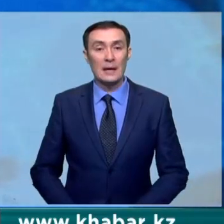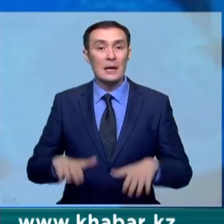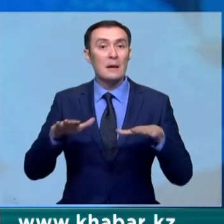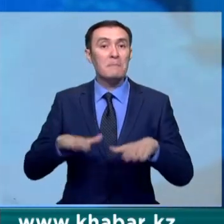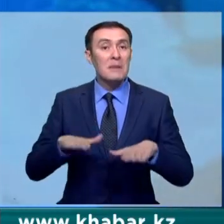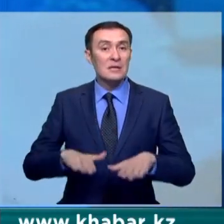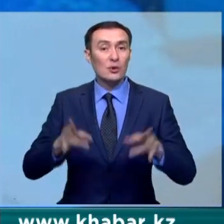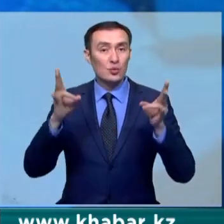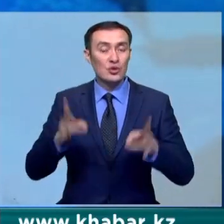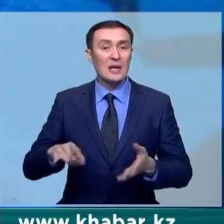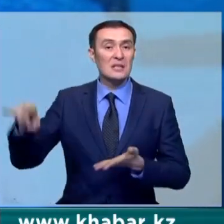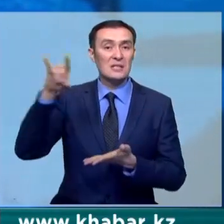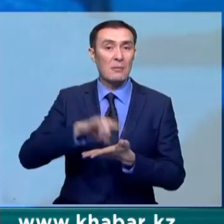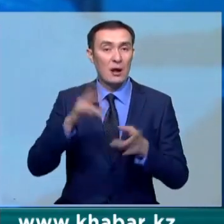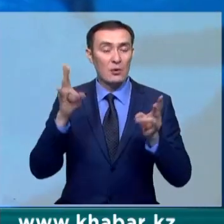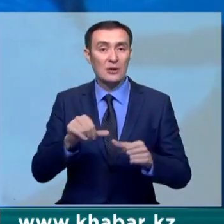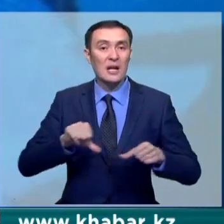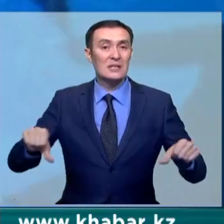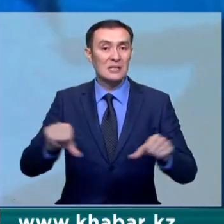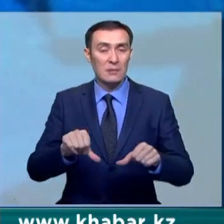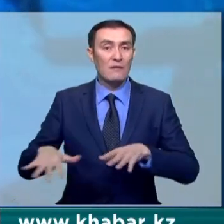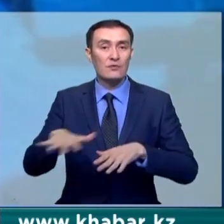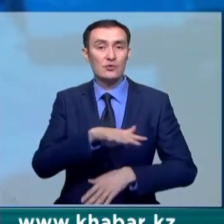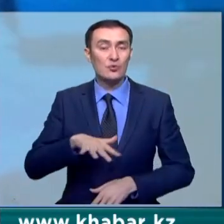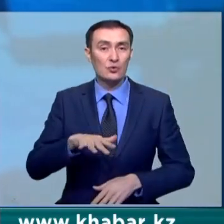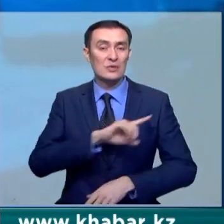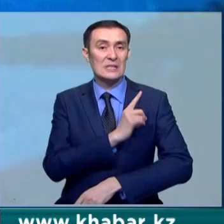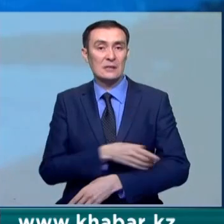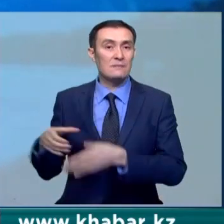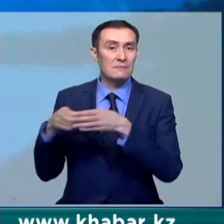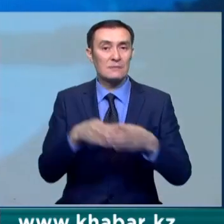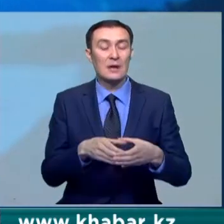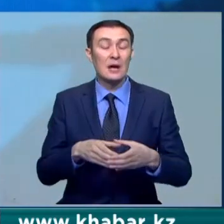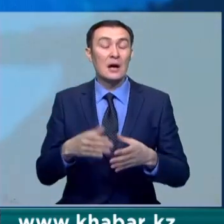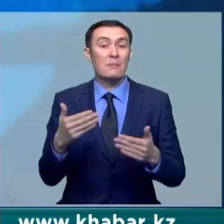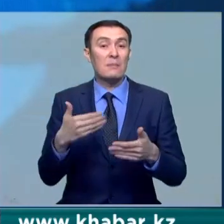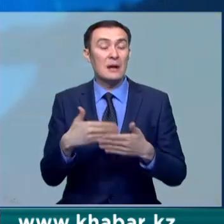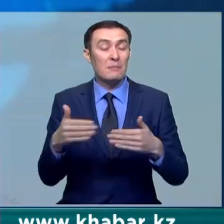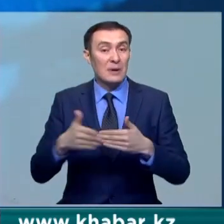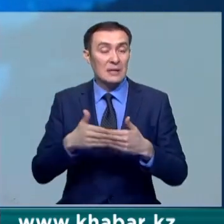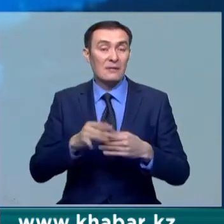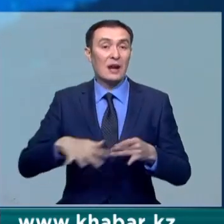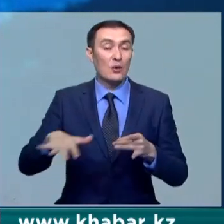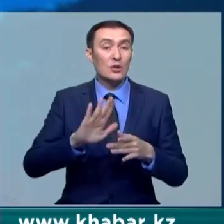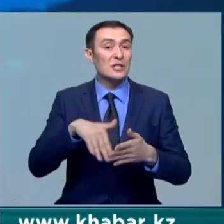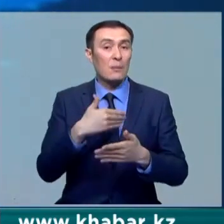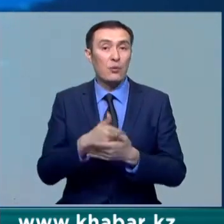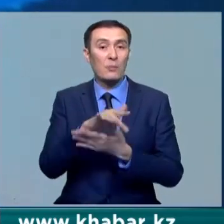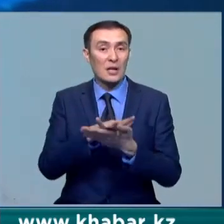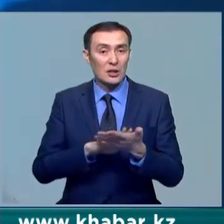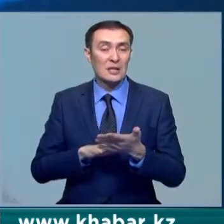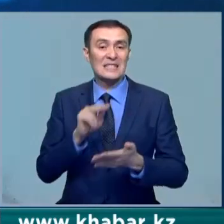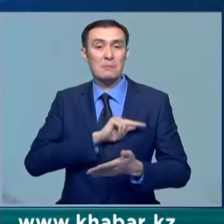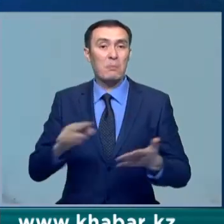Место крушения самолета оцеплено. В зону трагедии стянуты силы со всех близлежащих районов. Известно, что до сих пор